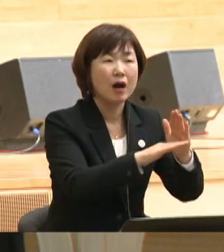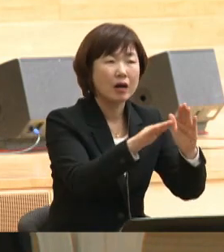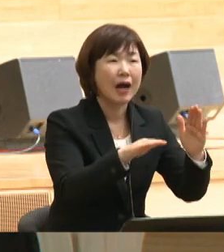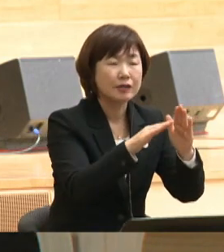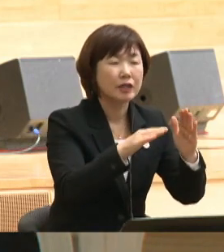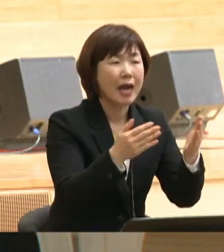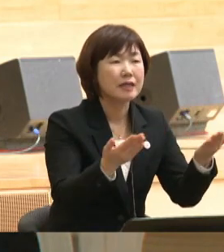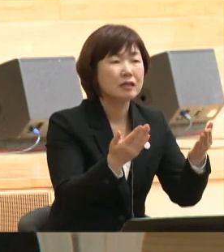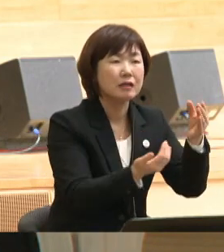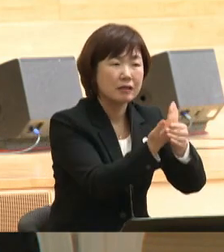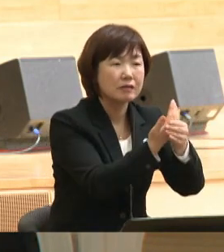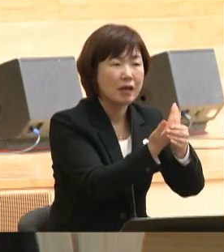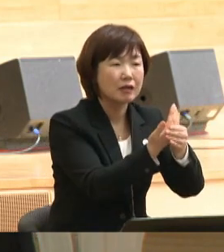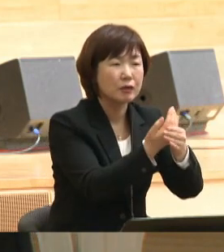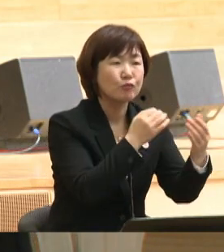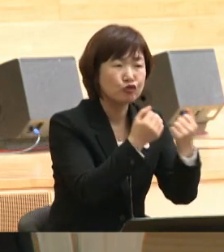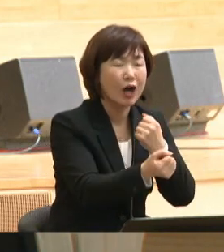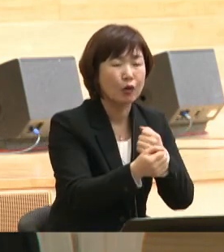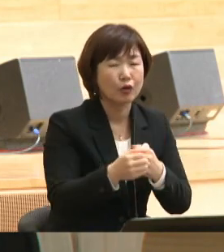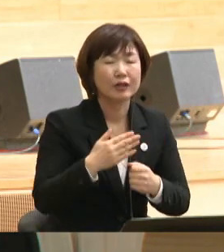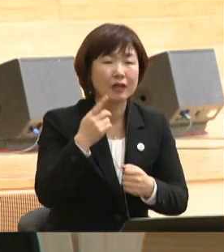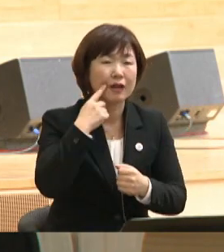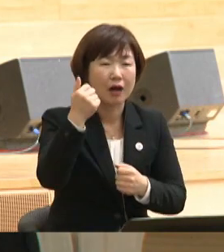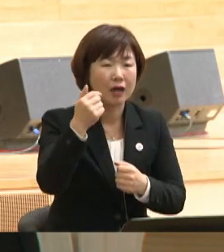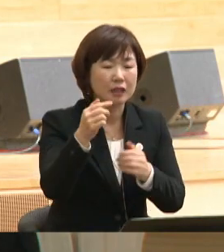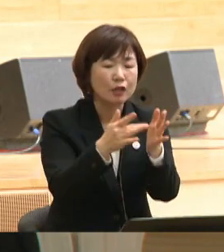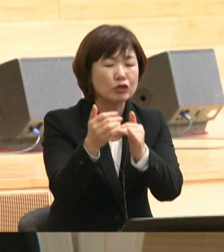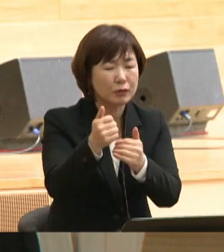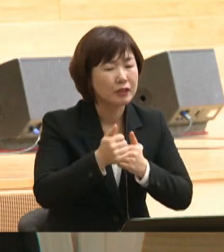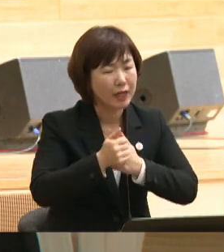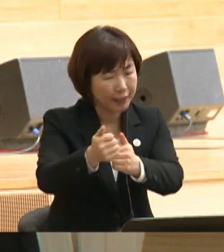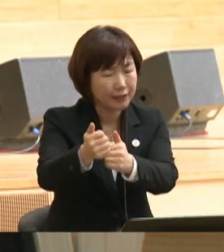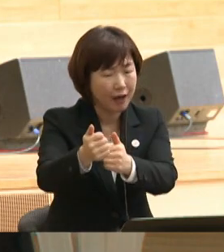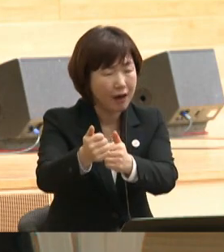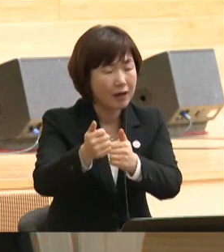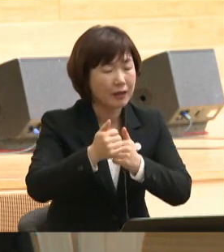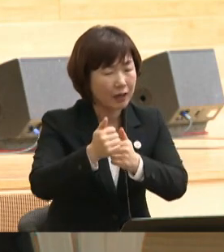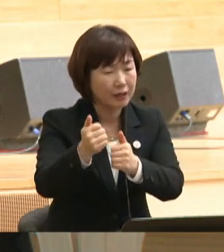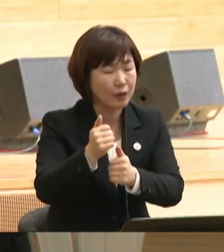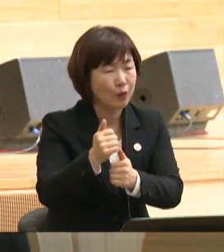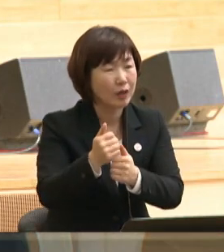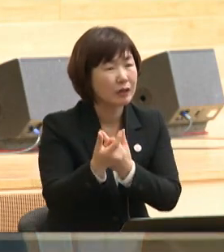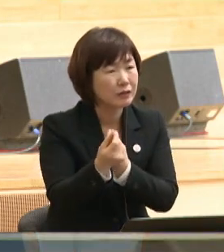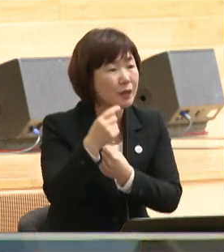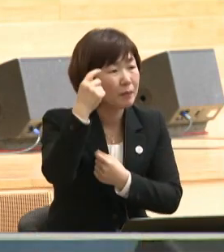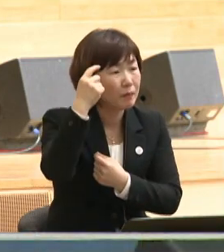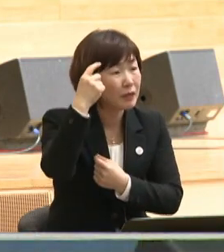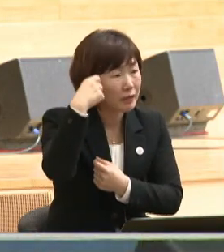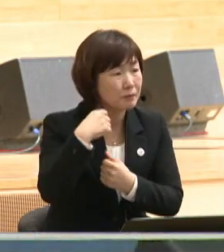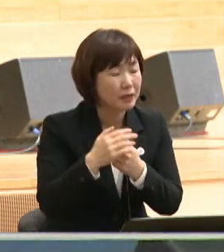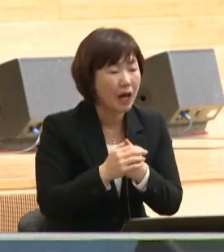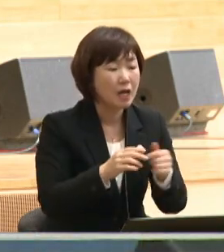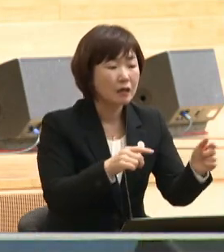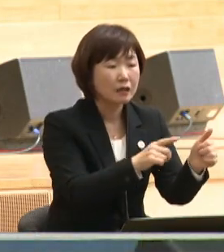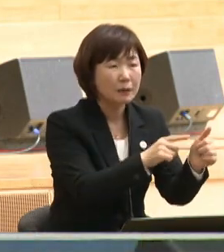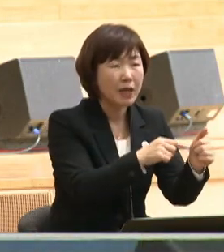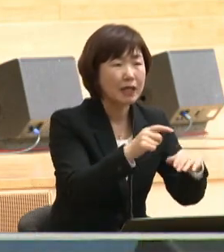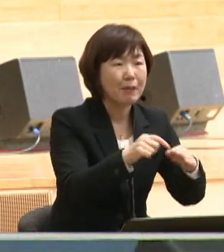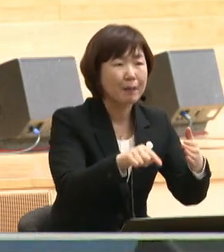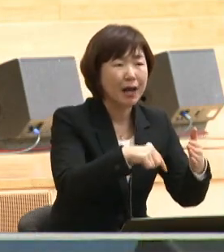당했음에도 불구하고 저는 예수님을 따르겠습니다 뭐 그런 거 같잖아요 예수님을 따르는 마음이이 사람 마음 가운데 가득 있어